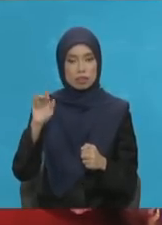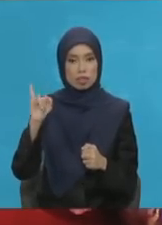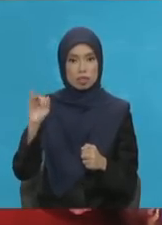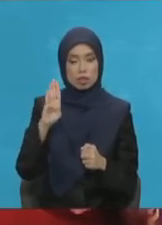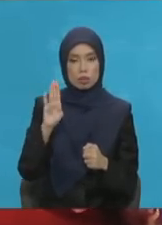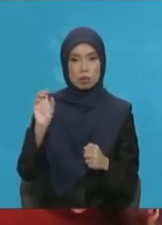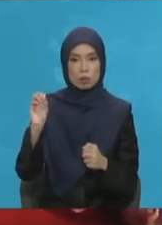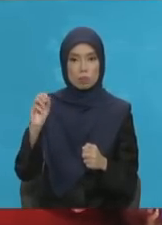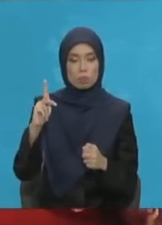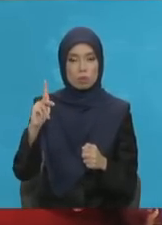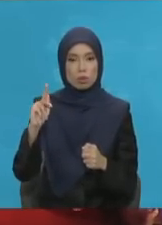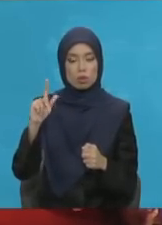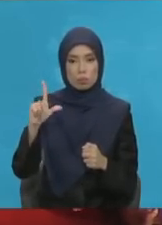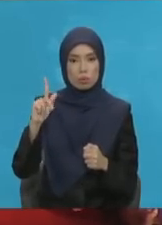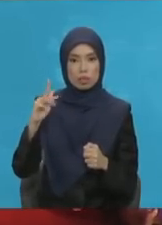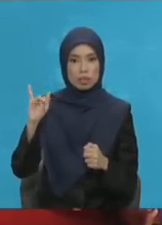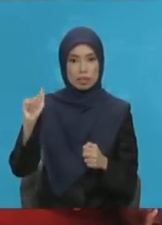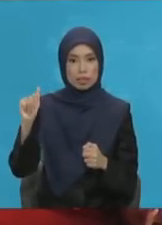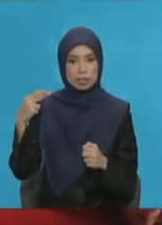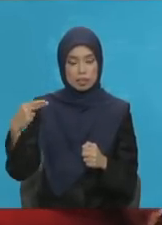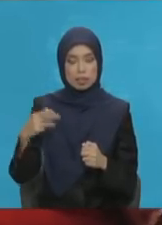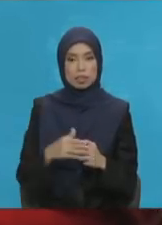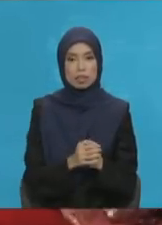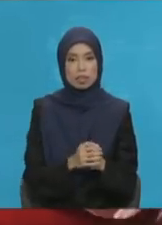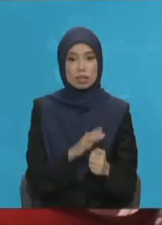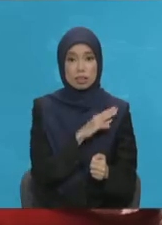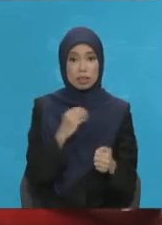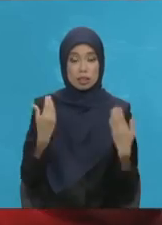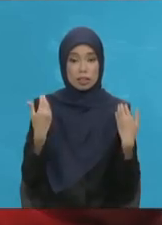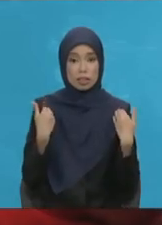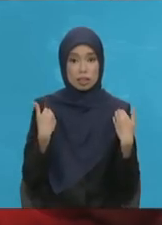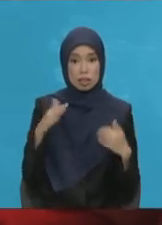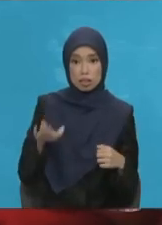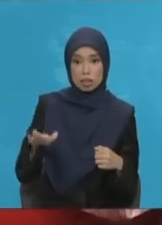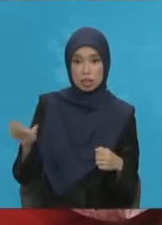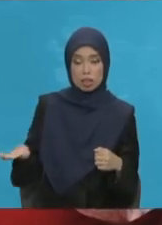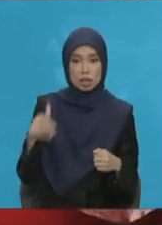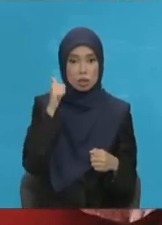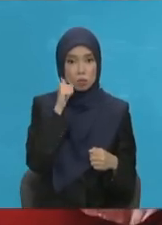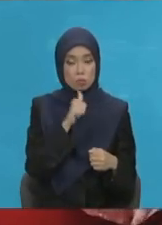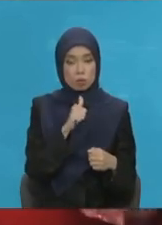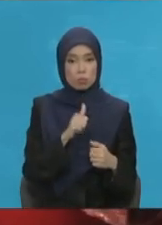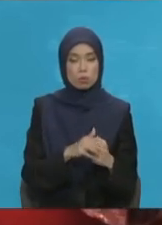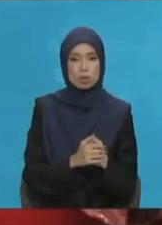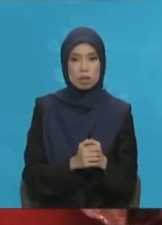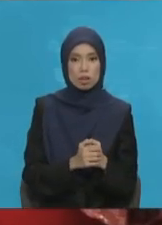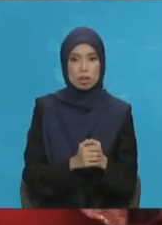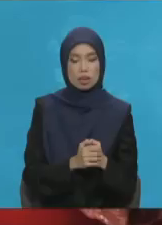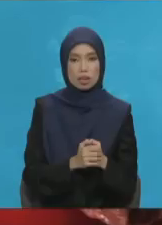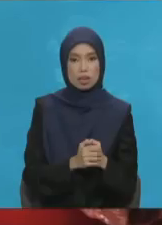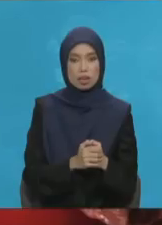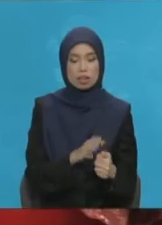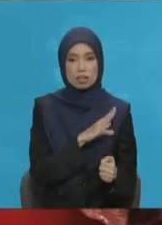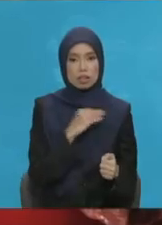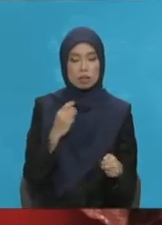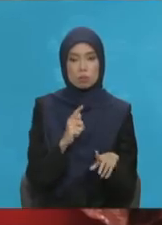yaitu tanda diraja yang merubah seorang kanak-kanak perempuan dan pertunangan